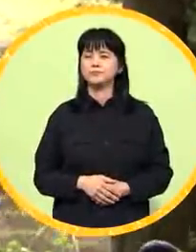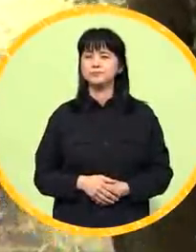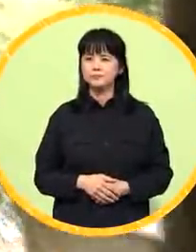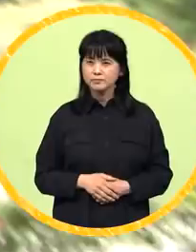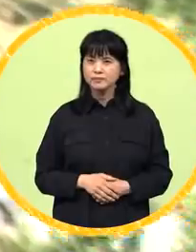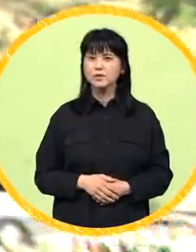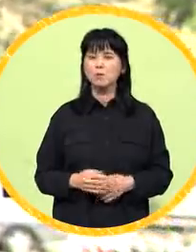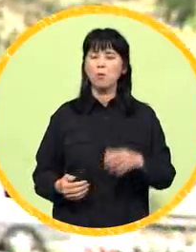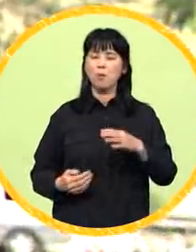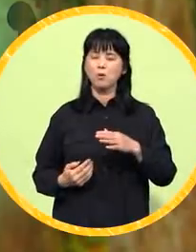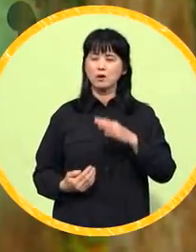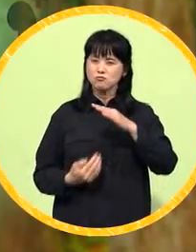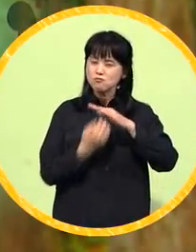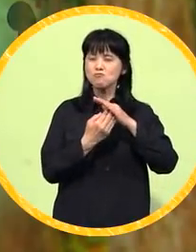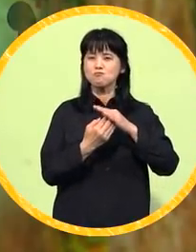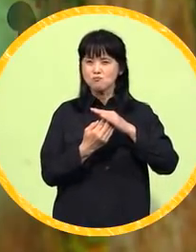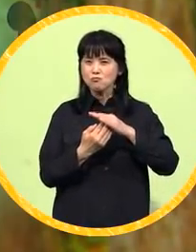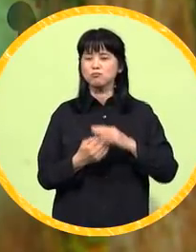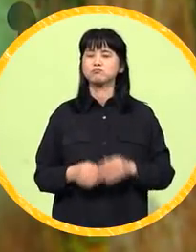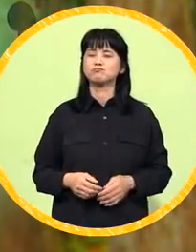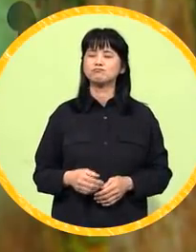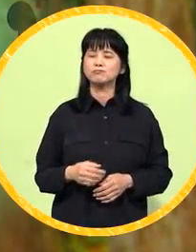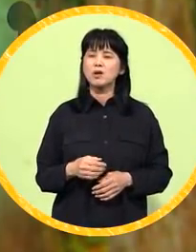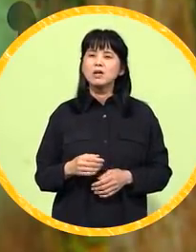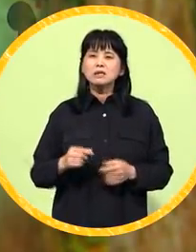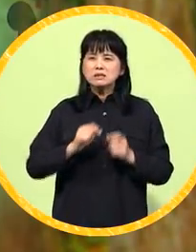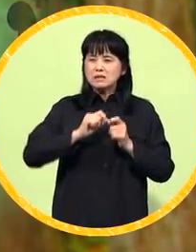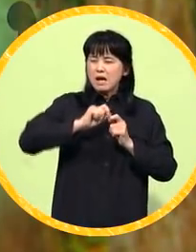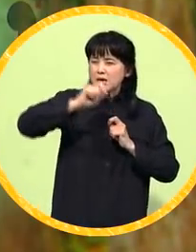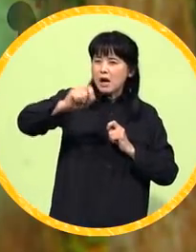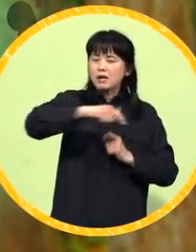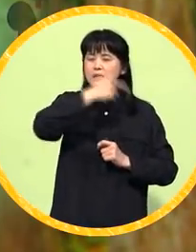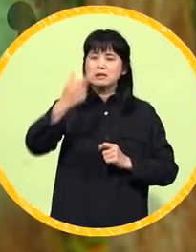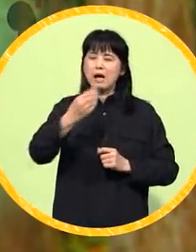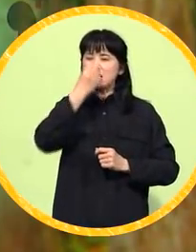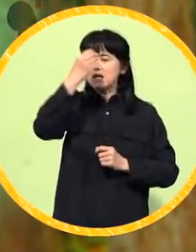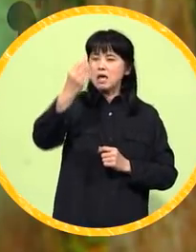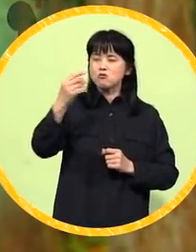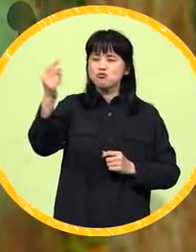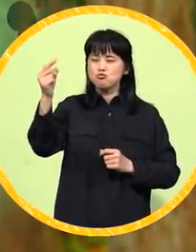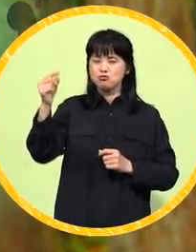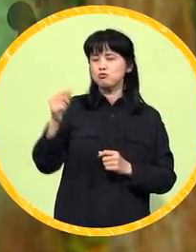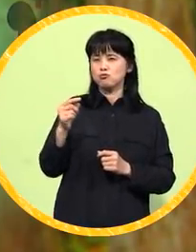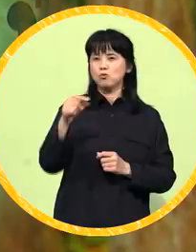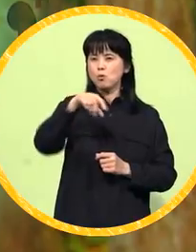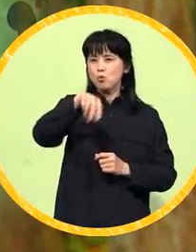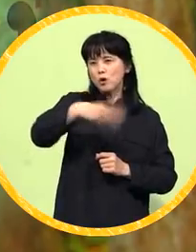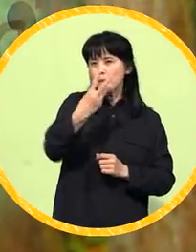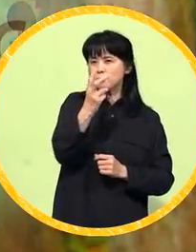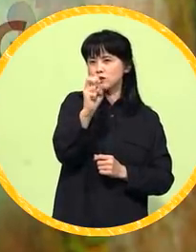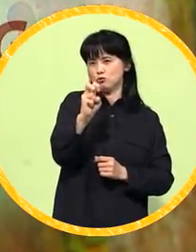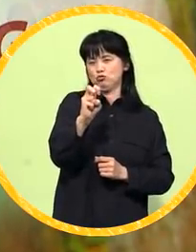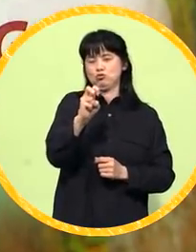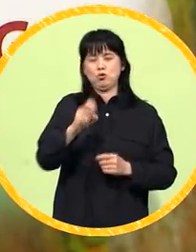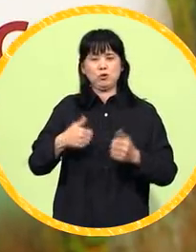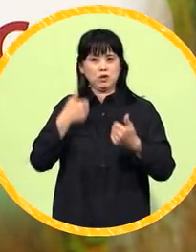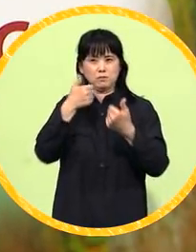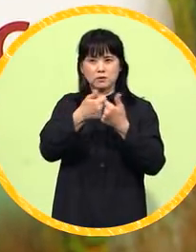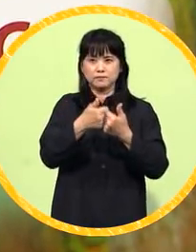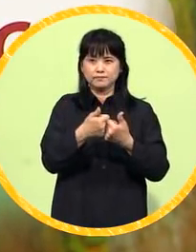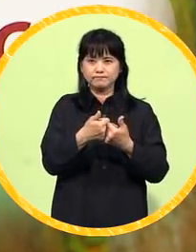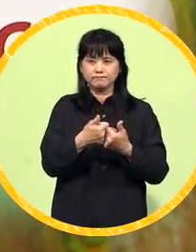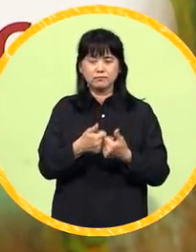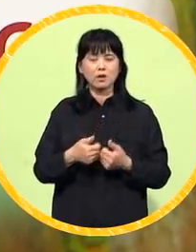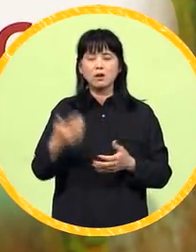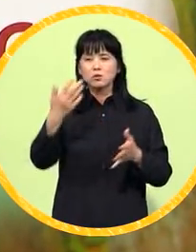テンション max の熊井ちゃん最長区間大天狗ライン320m に挑戦ノーカット